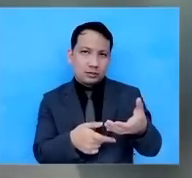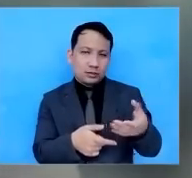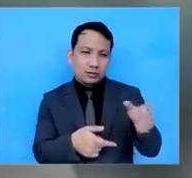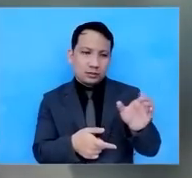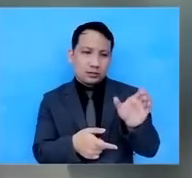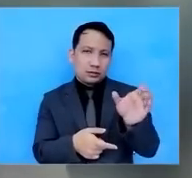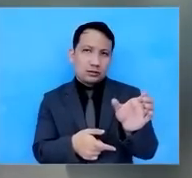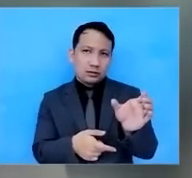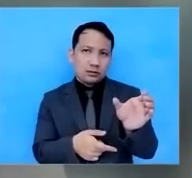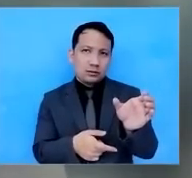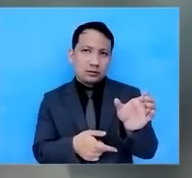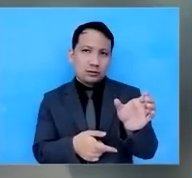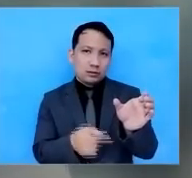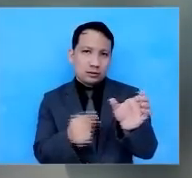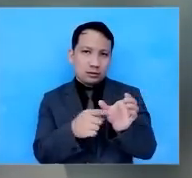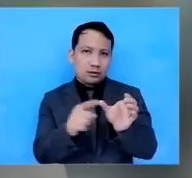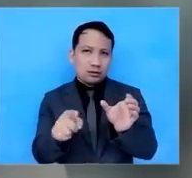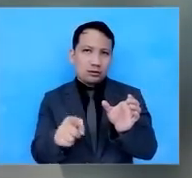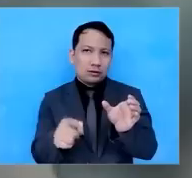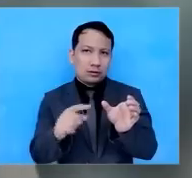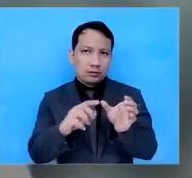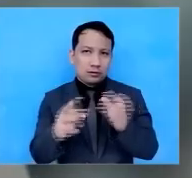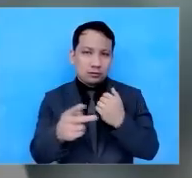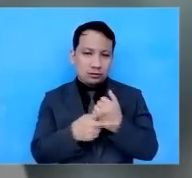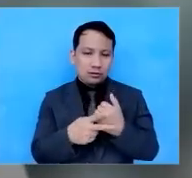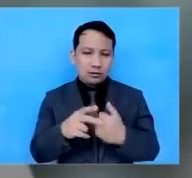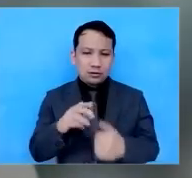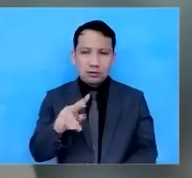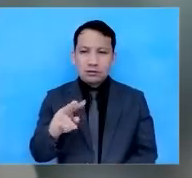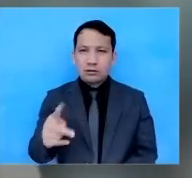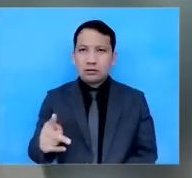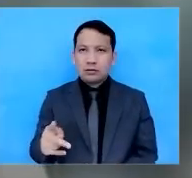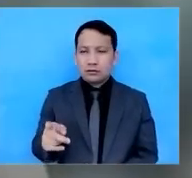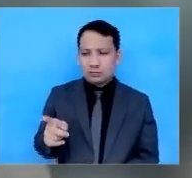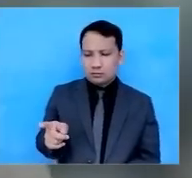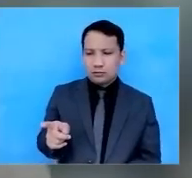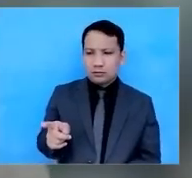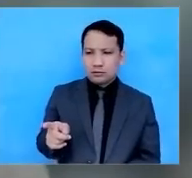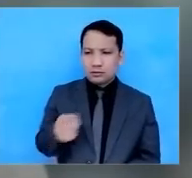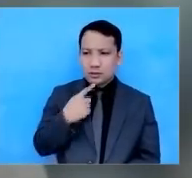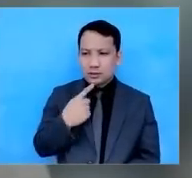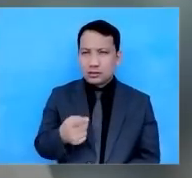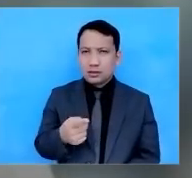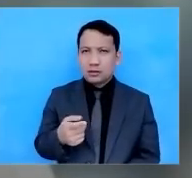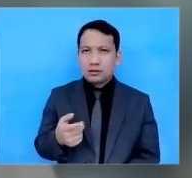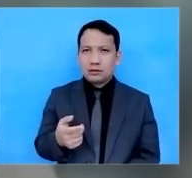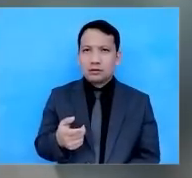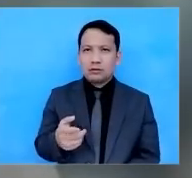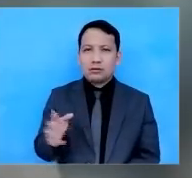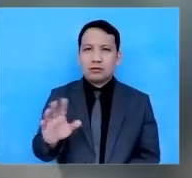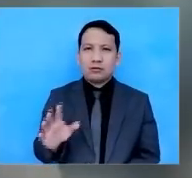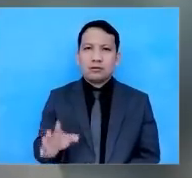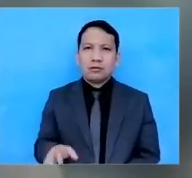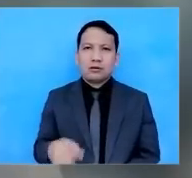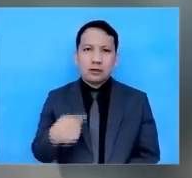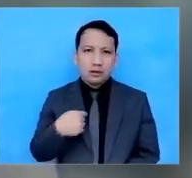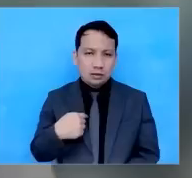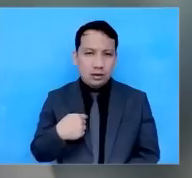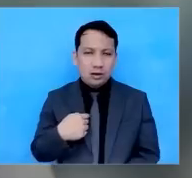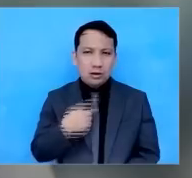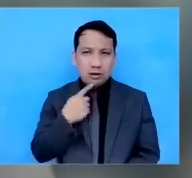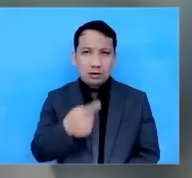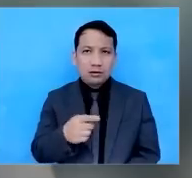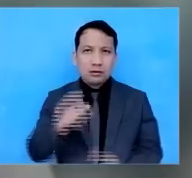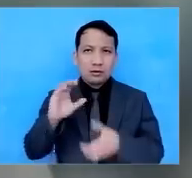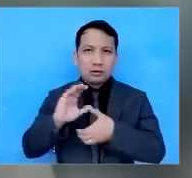ko, pinapakita ko sa kanya na ito po yung booking ko. And then sabi niya ganun sa akin, sir, ako yan, taga Caloocan